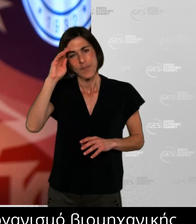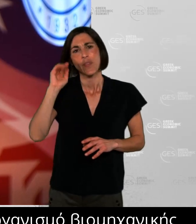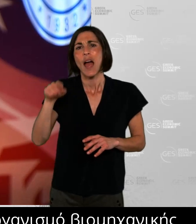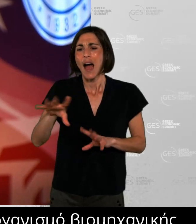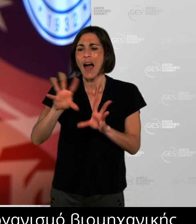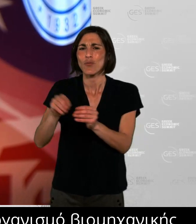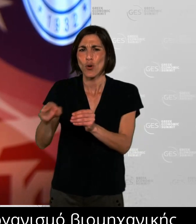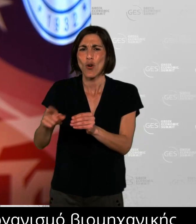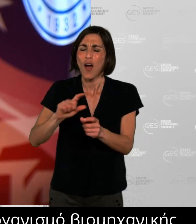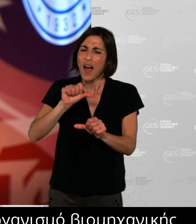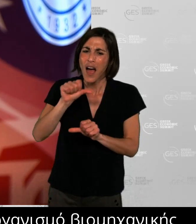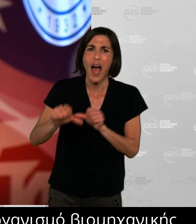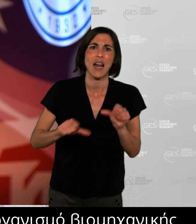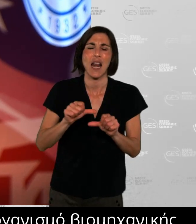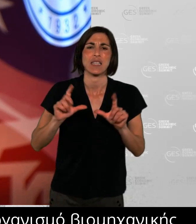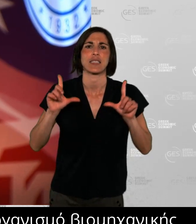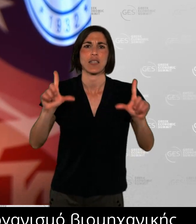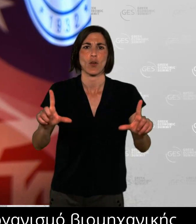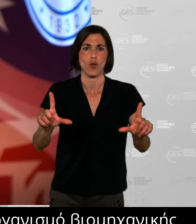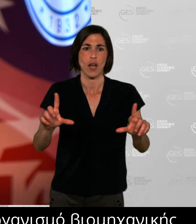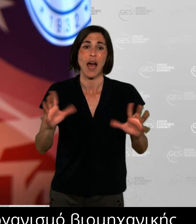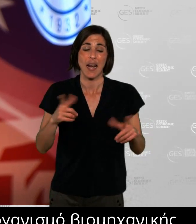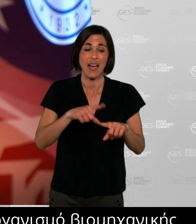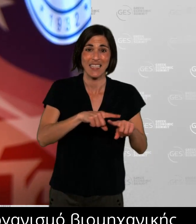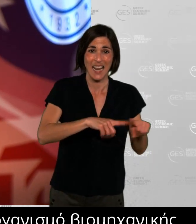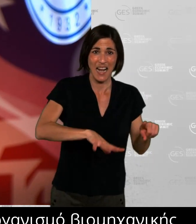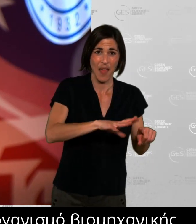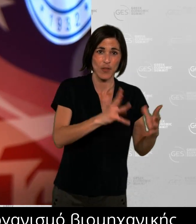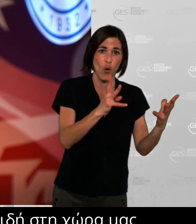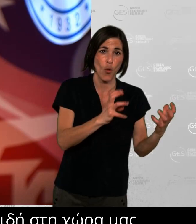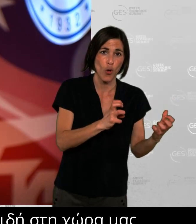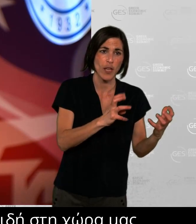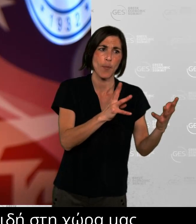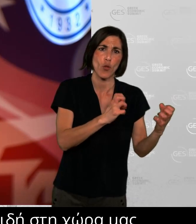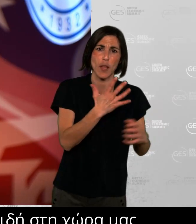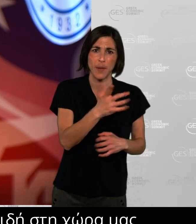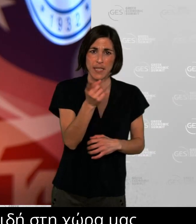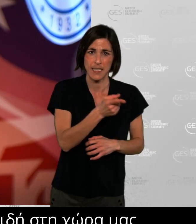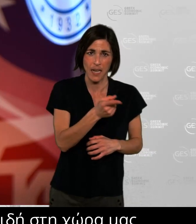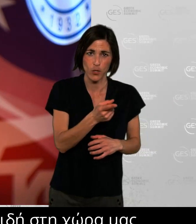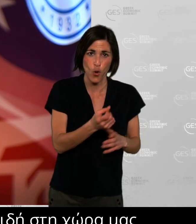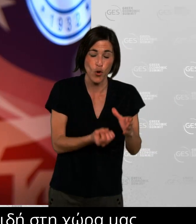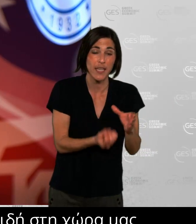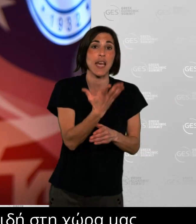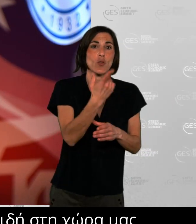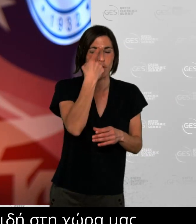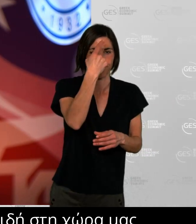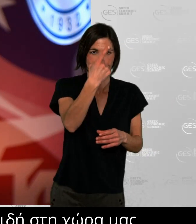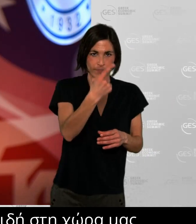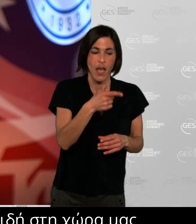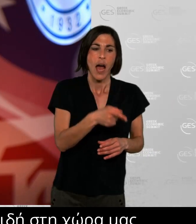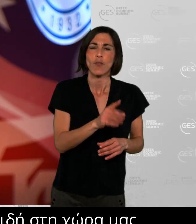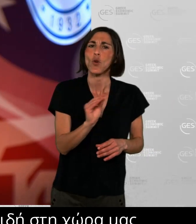επειδή στη χώρα μας περίπου το 80-85% των νέων ανακαλύψεων της νέας γνώσης παράγεται σε